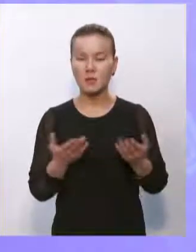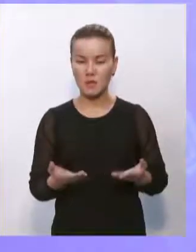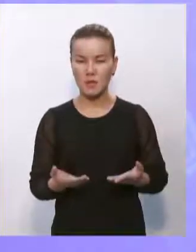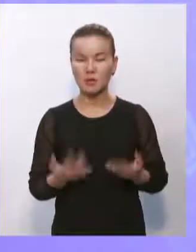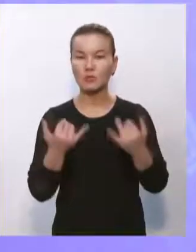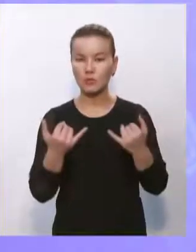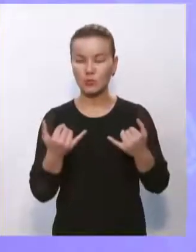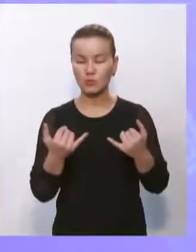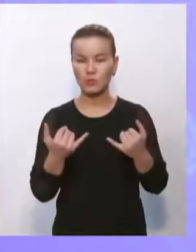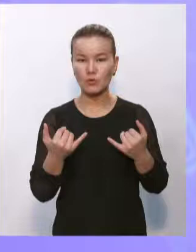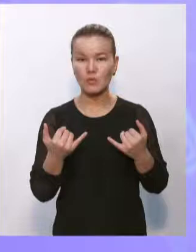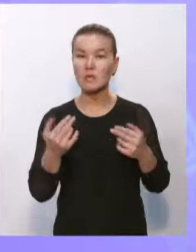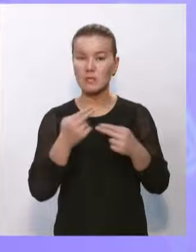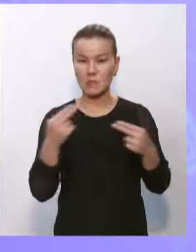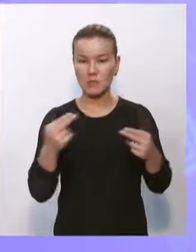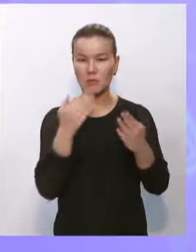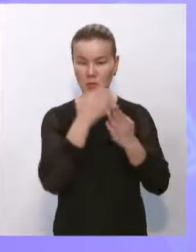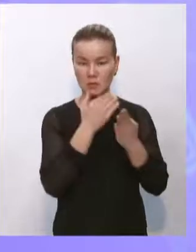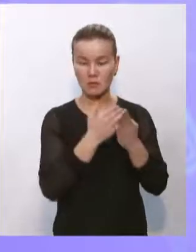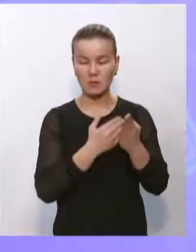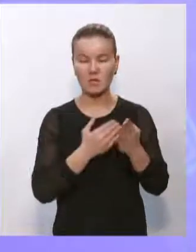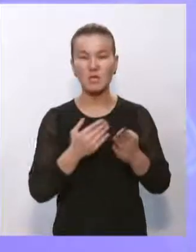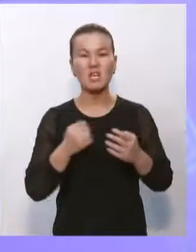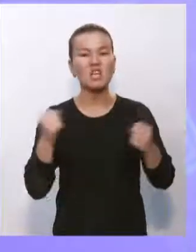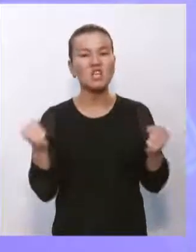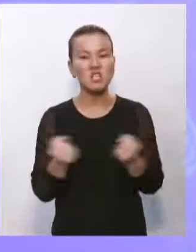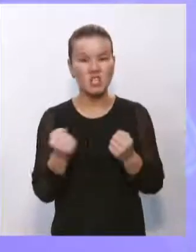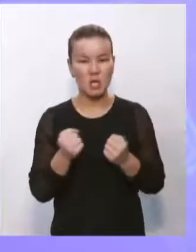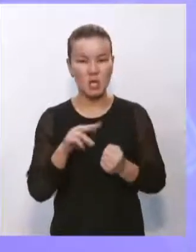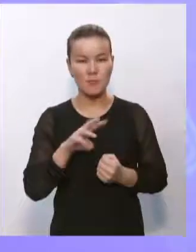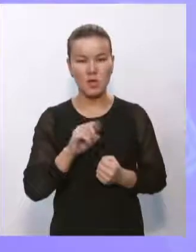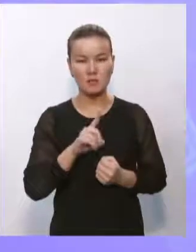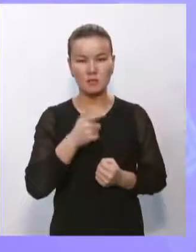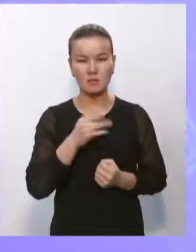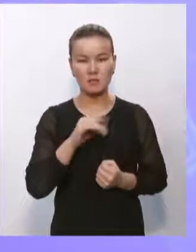Демек, бүгүнкү сабактын темасы – кыш мезгили.